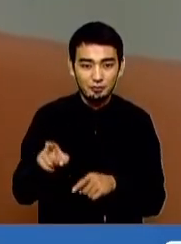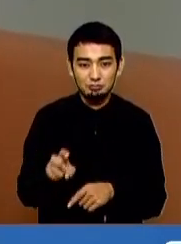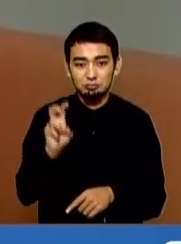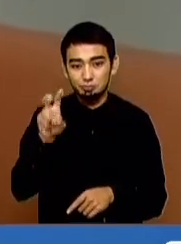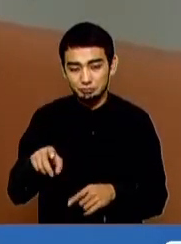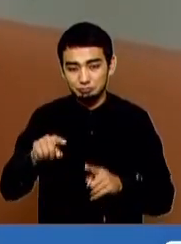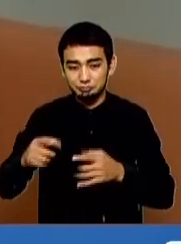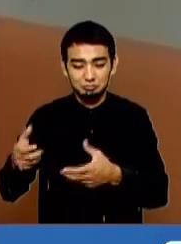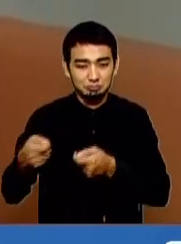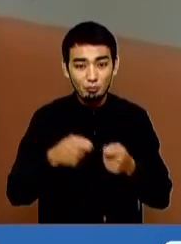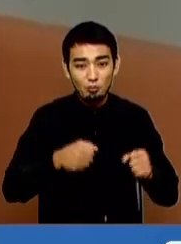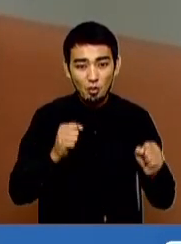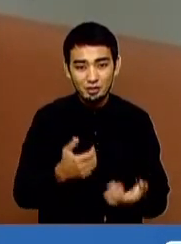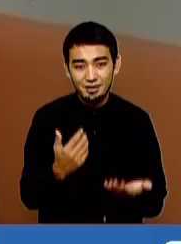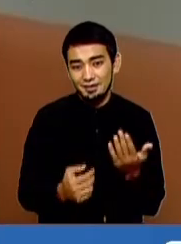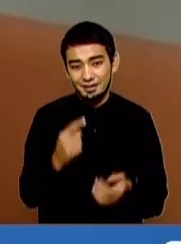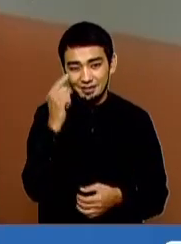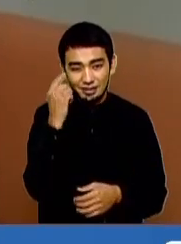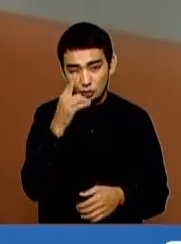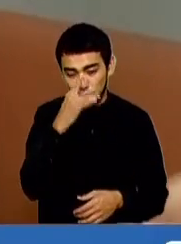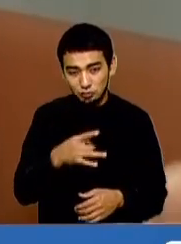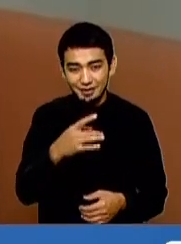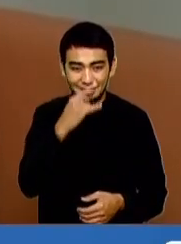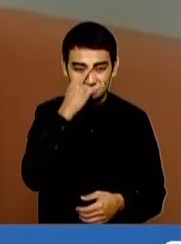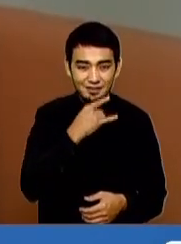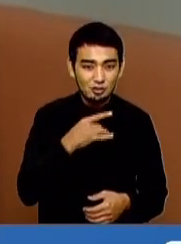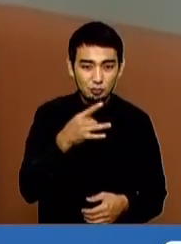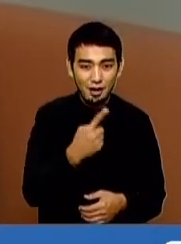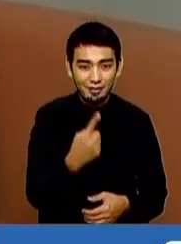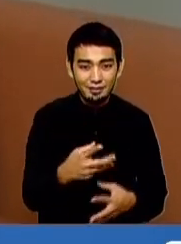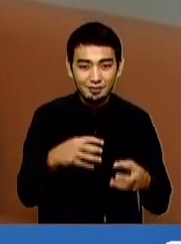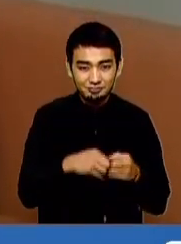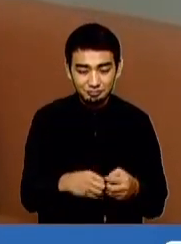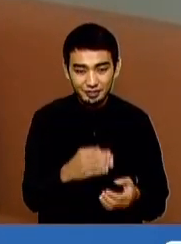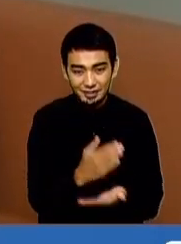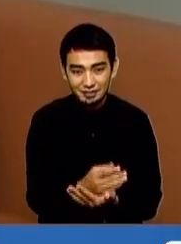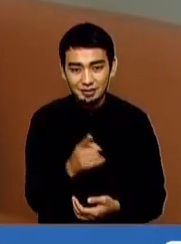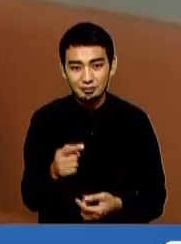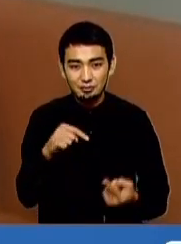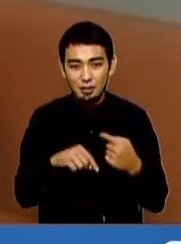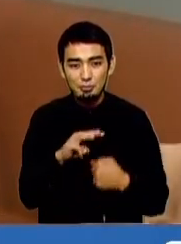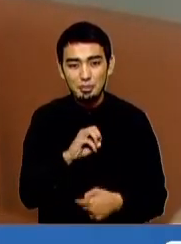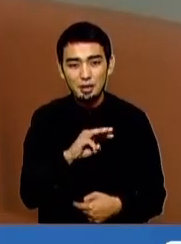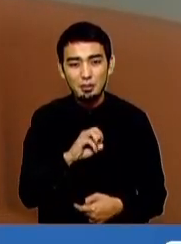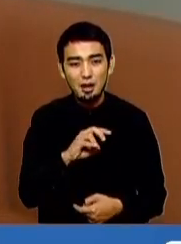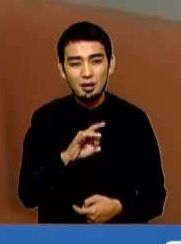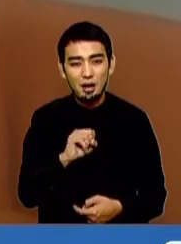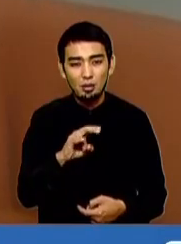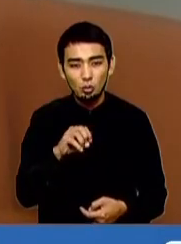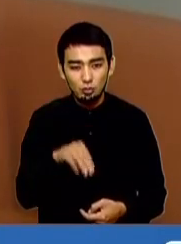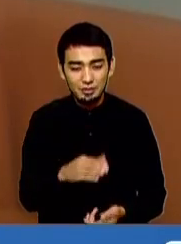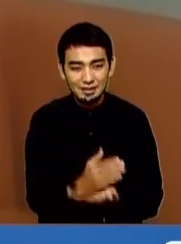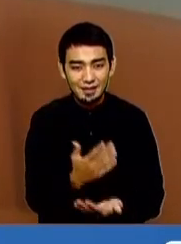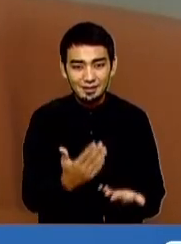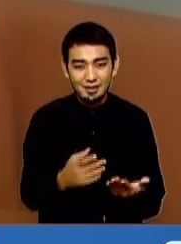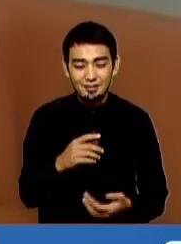келуге болады. Және де Қырғызстан Республикасы мен Қазақстан Республикасы екеуі бір одақта тұрғандықтан олардың өздерінің меморандум бар. Егер де біздің аумақта